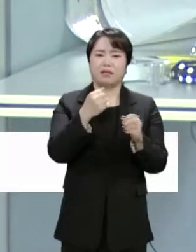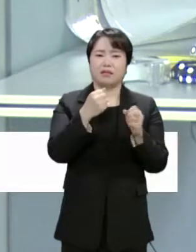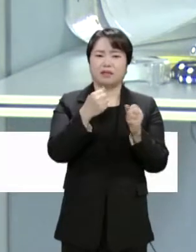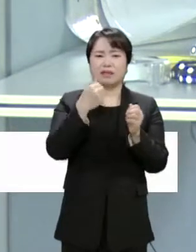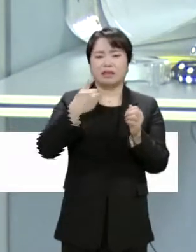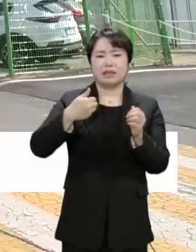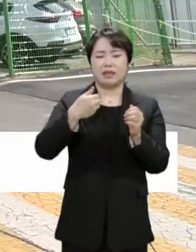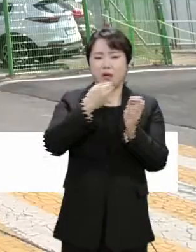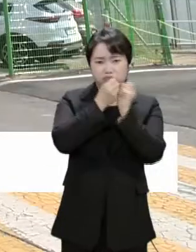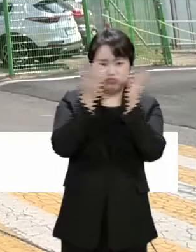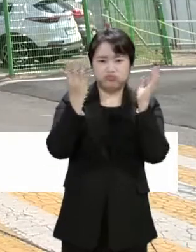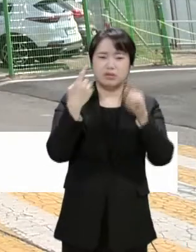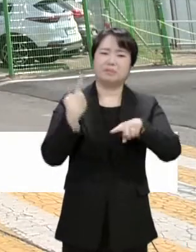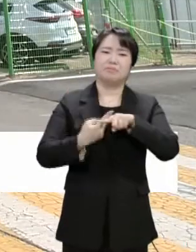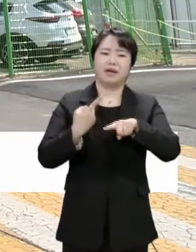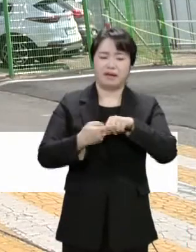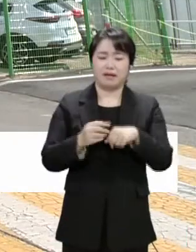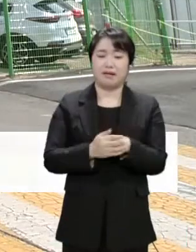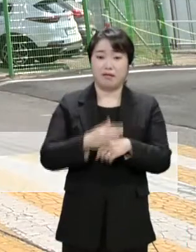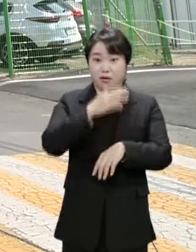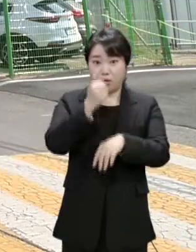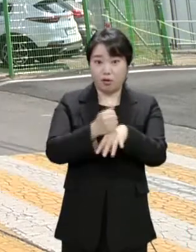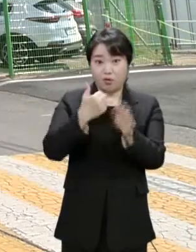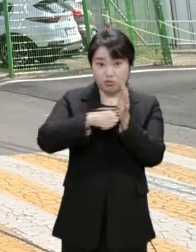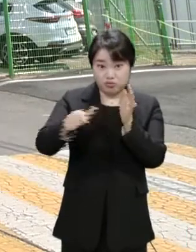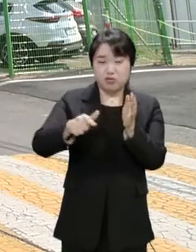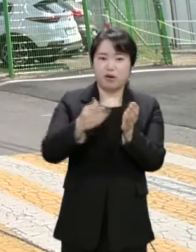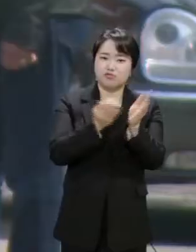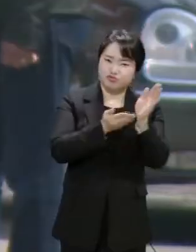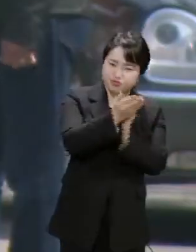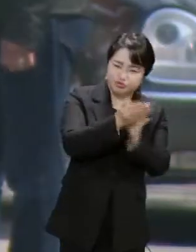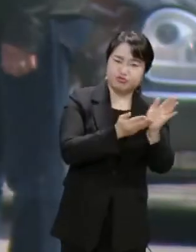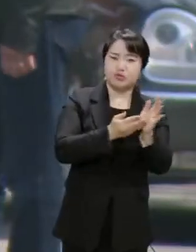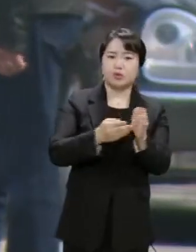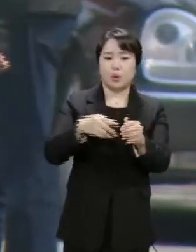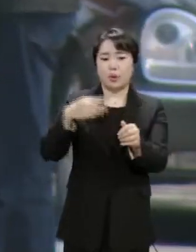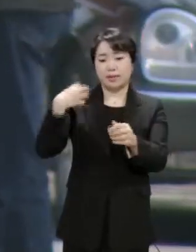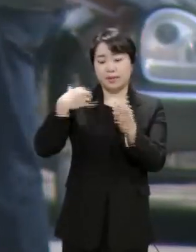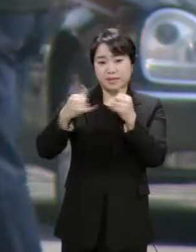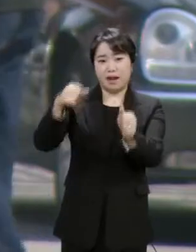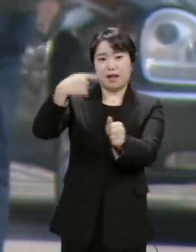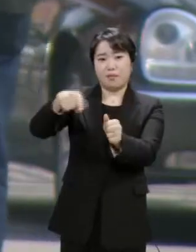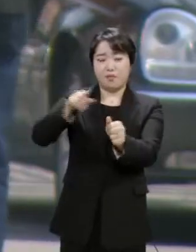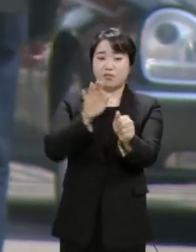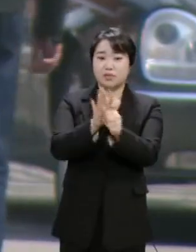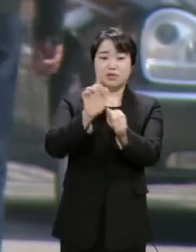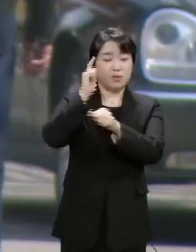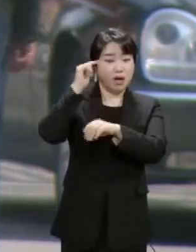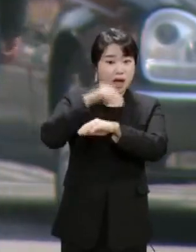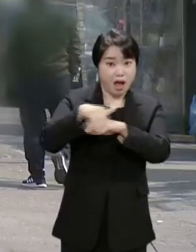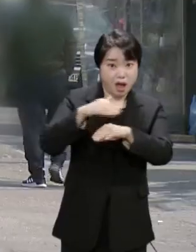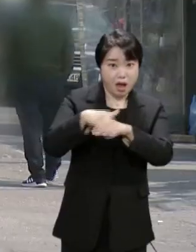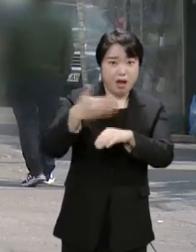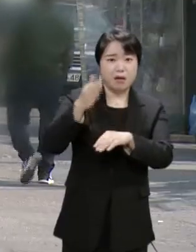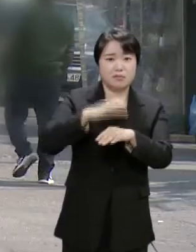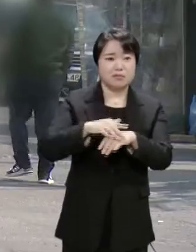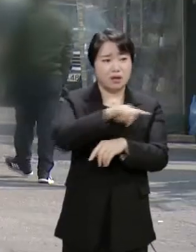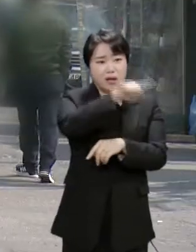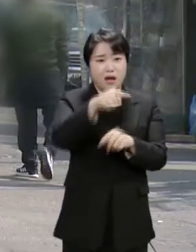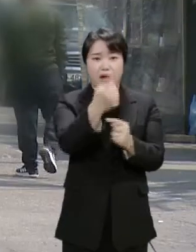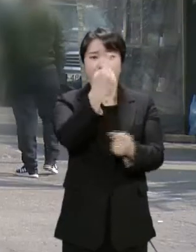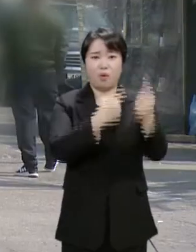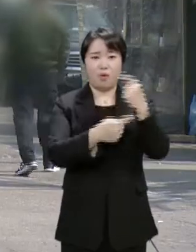말합니다. 당초 부품 수출과 종사자들의 교육을 지원한다더니 실제 종사자들의 이용엔